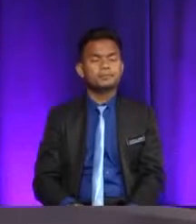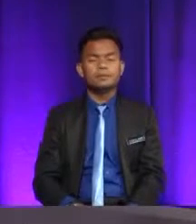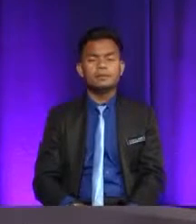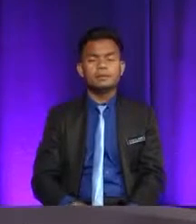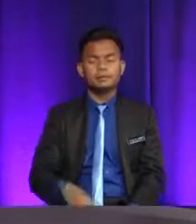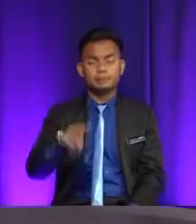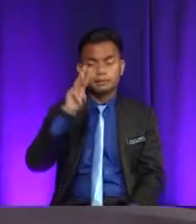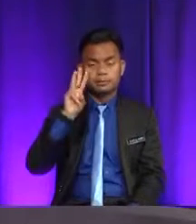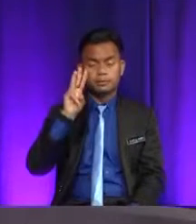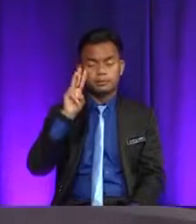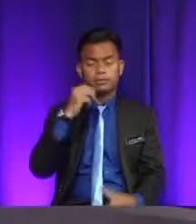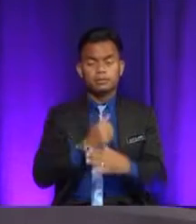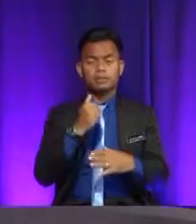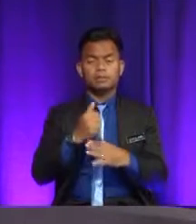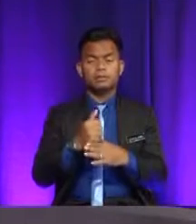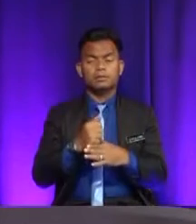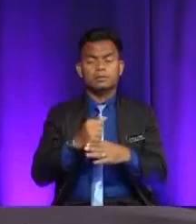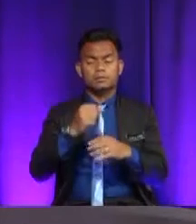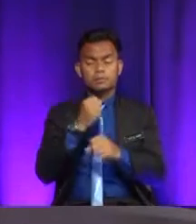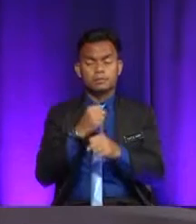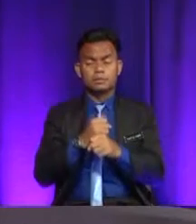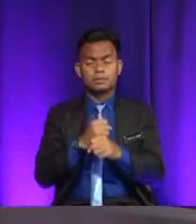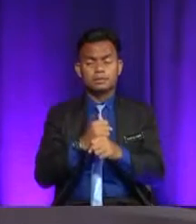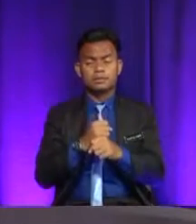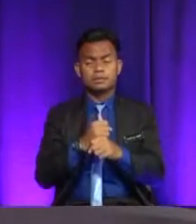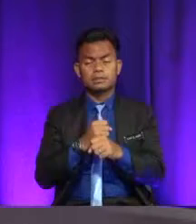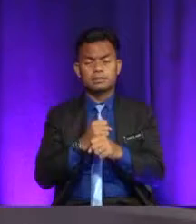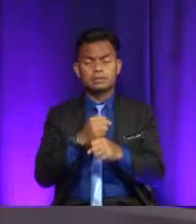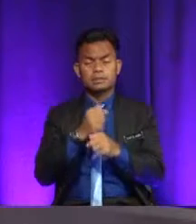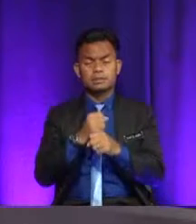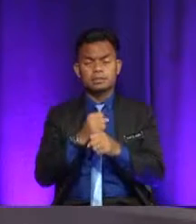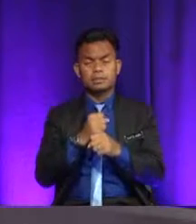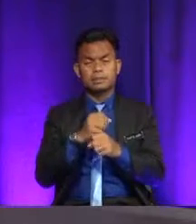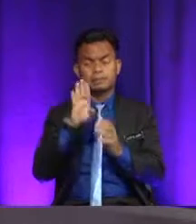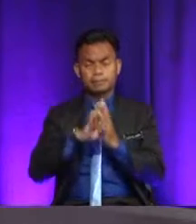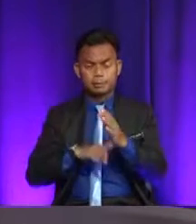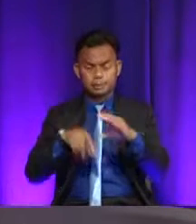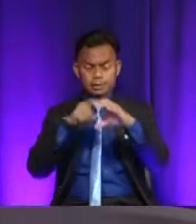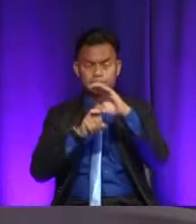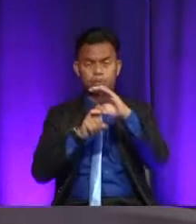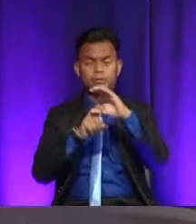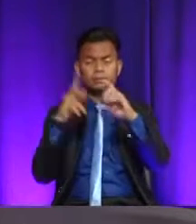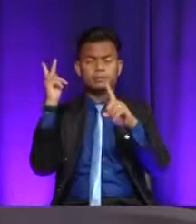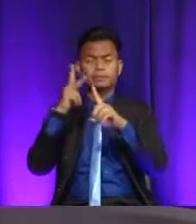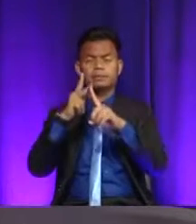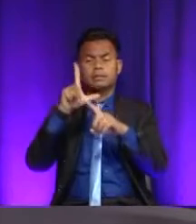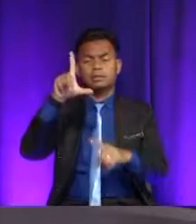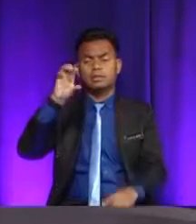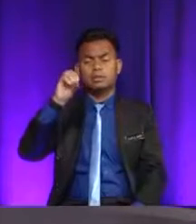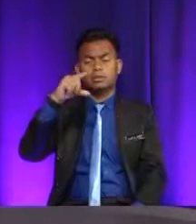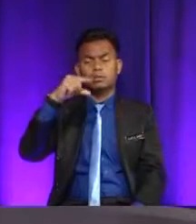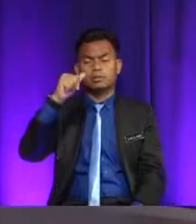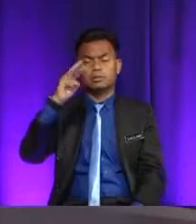wnia ataupun fungsi kerja bergantung kepada logam dan frekuensi ambang bergantung